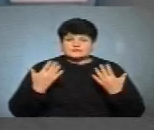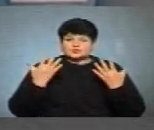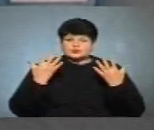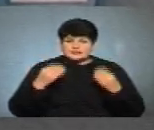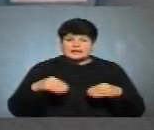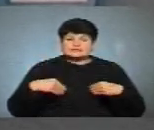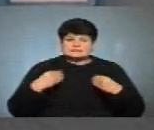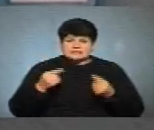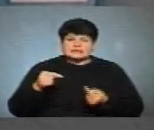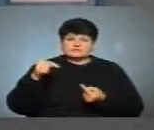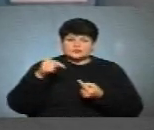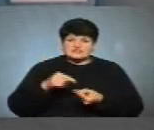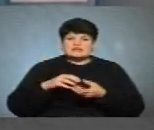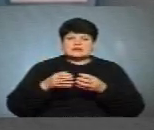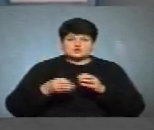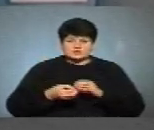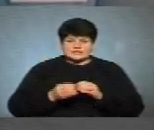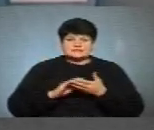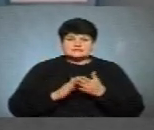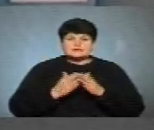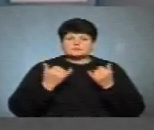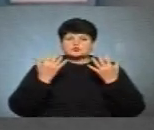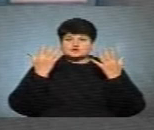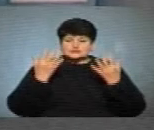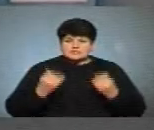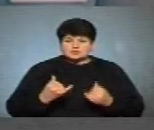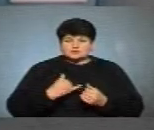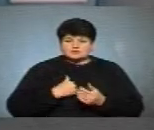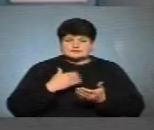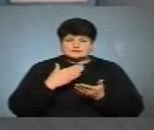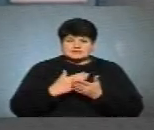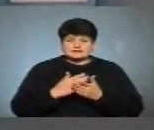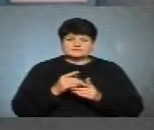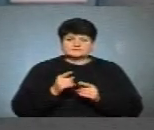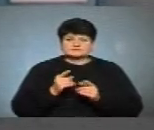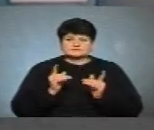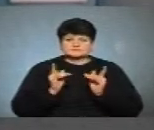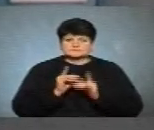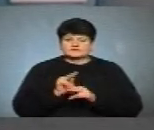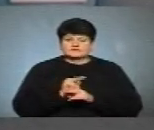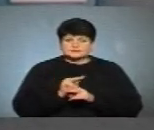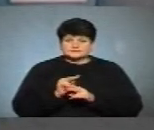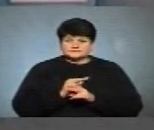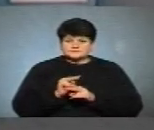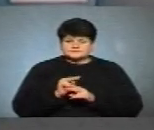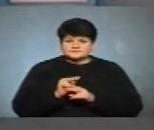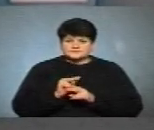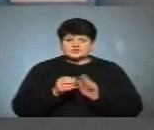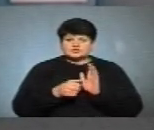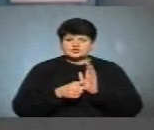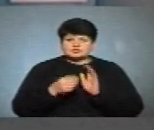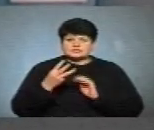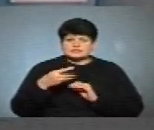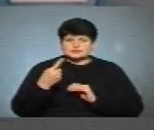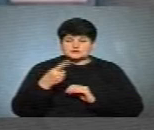дали відповідні результати. Станом на сьогоднішній день в нас знаходиться на стаціонарній медичній допомозі